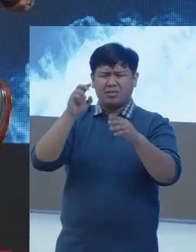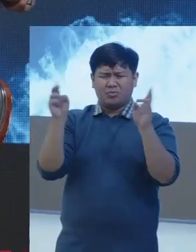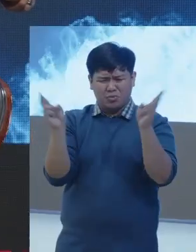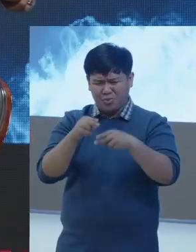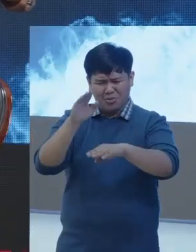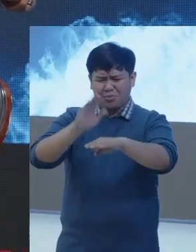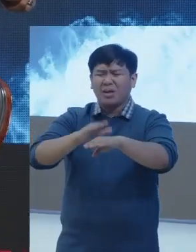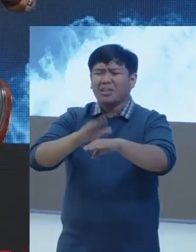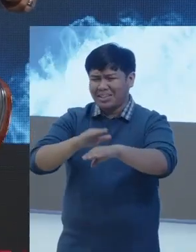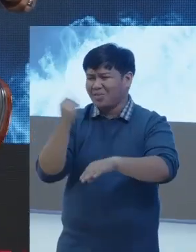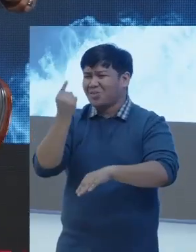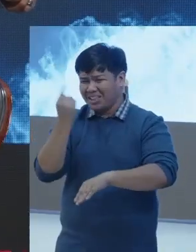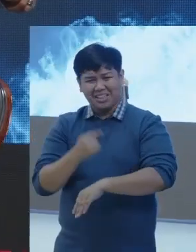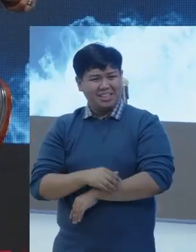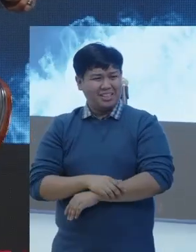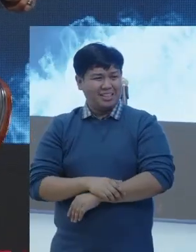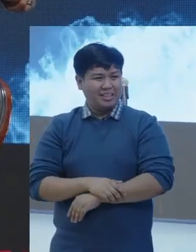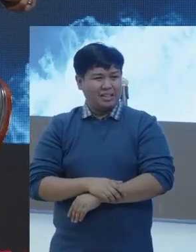ni Jonah.